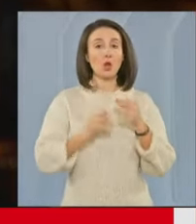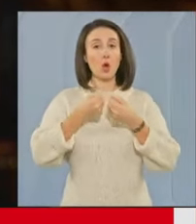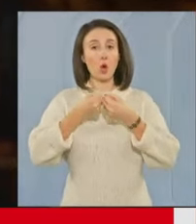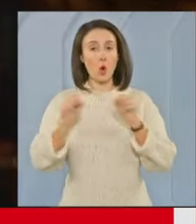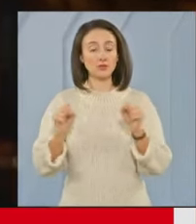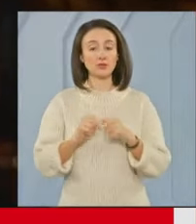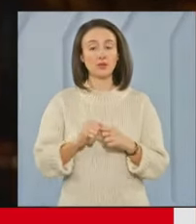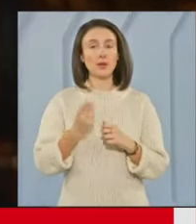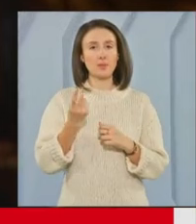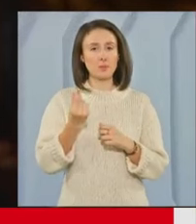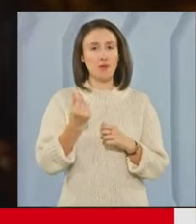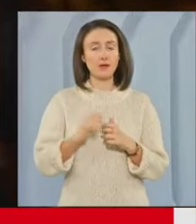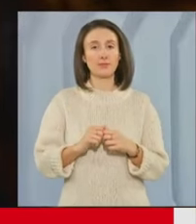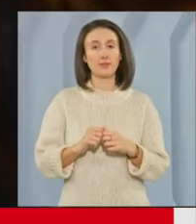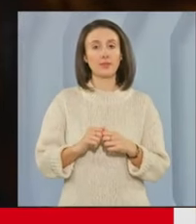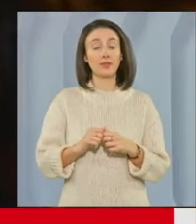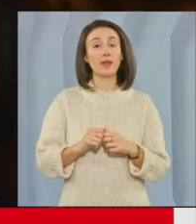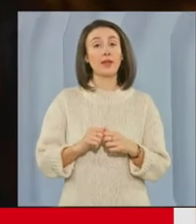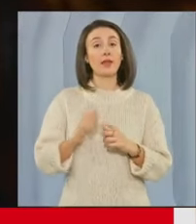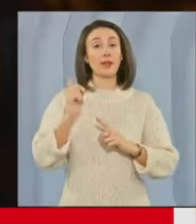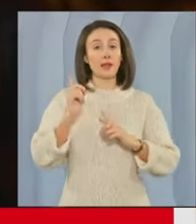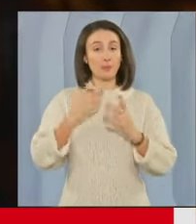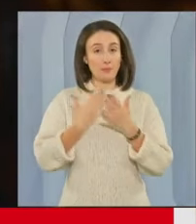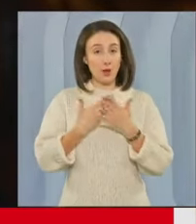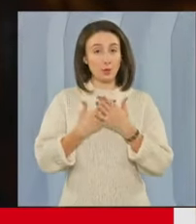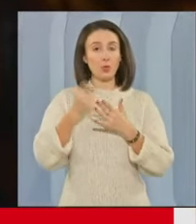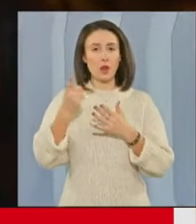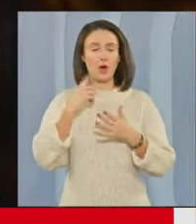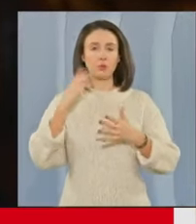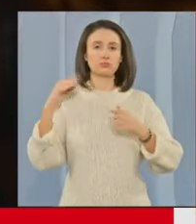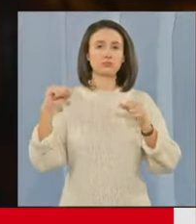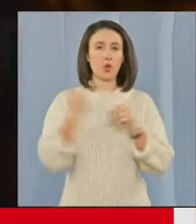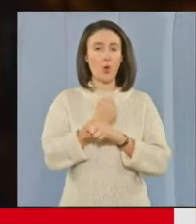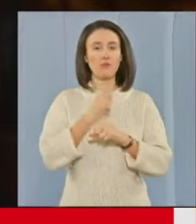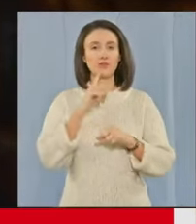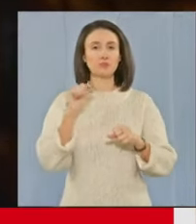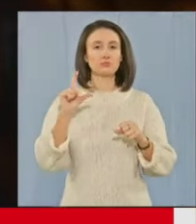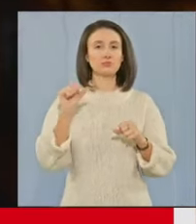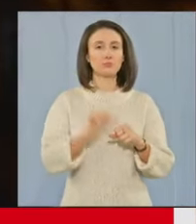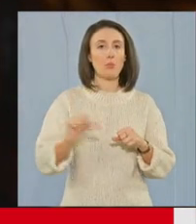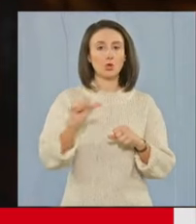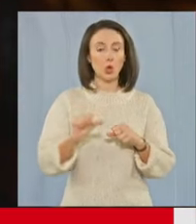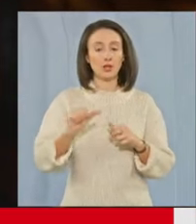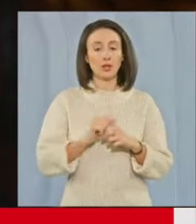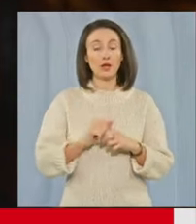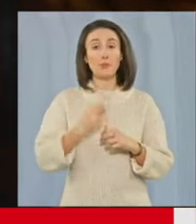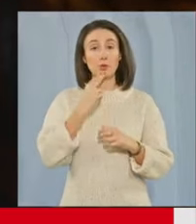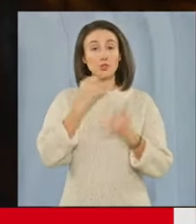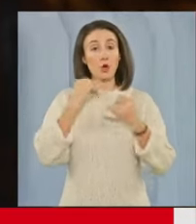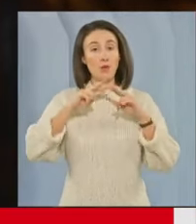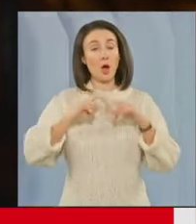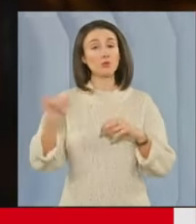cu criptomonede. Deci să-și ducă planul la bun sfârșit, atacatorii l-au mutilat și stropit cu motorină. Polițiștii caut acum pe